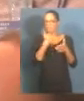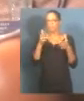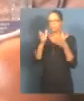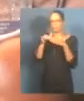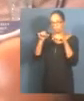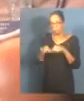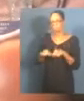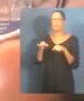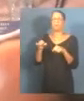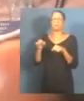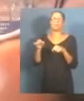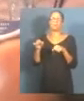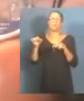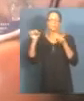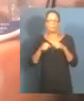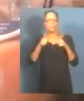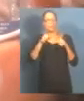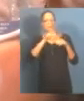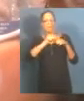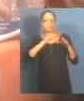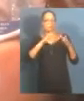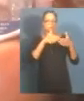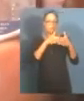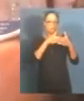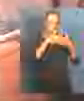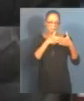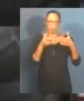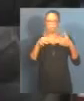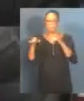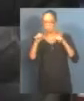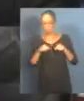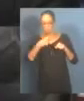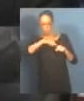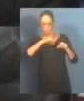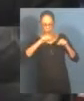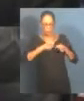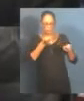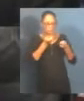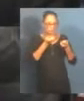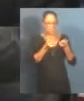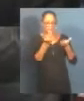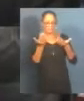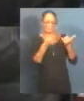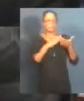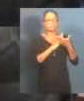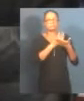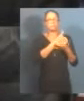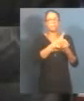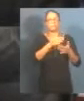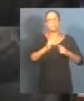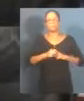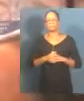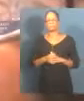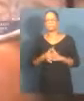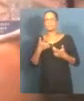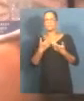pouvoir justement désencailler ce qui est encaillé. Donc, parce que je vois beaucoup de réflexions sur